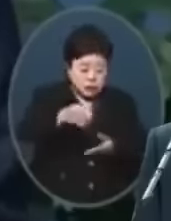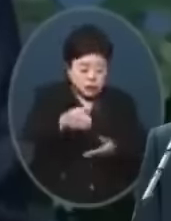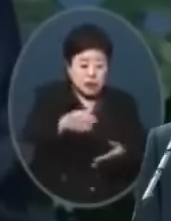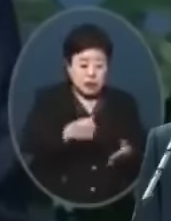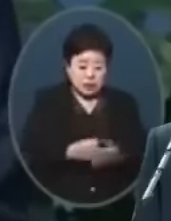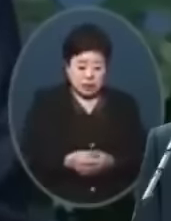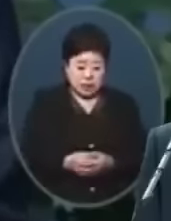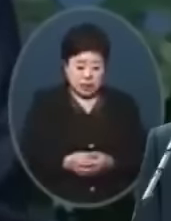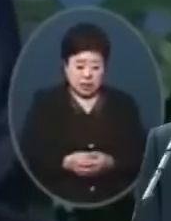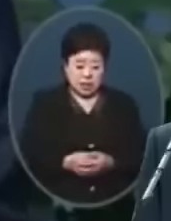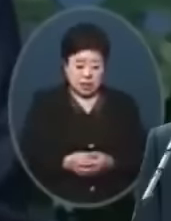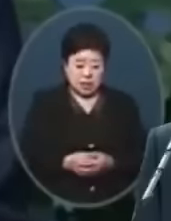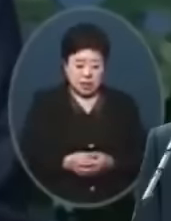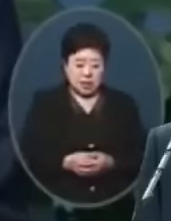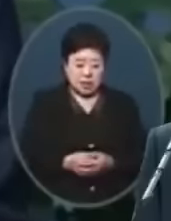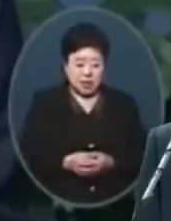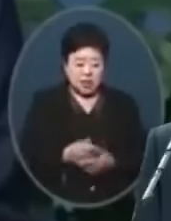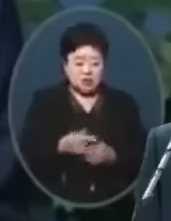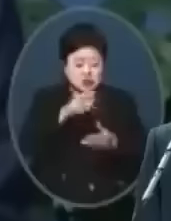부었으니까.